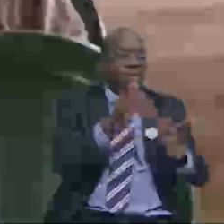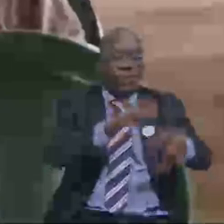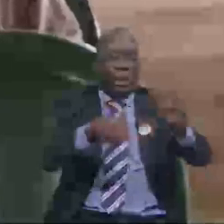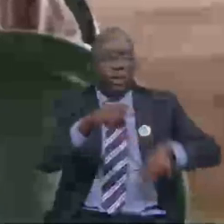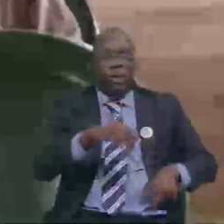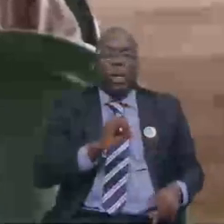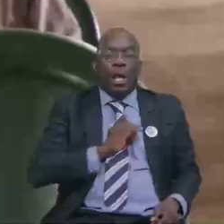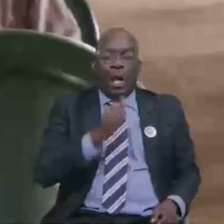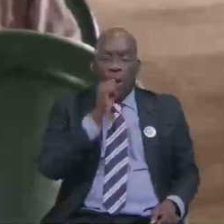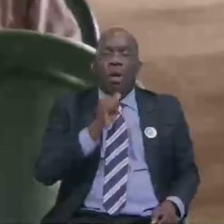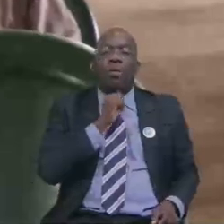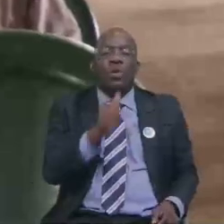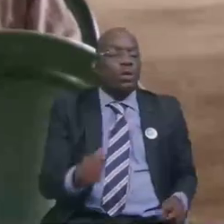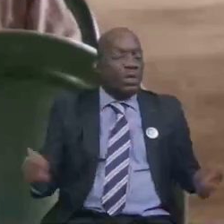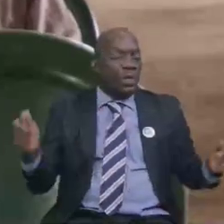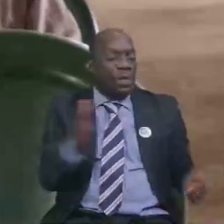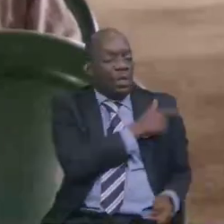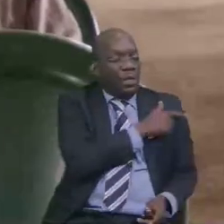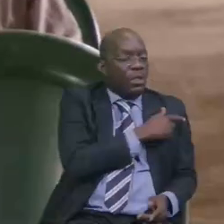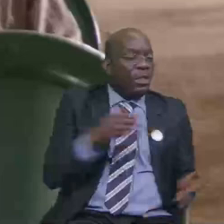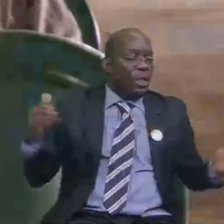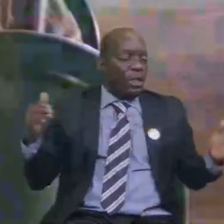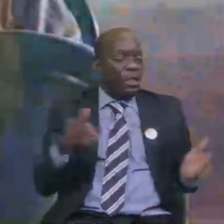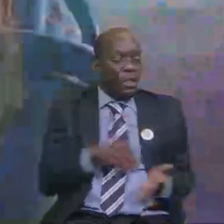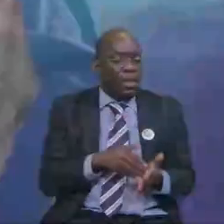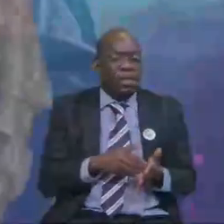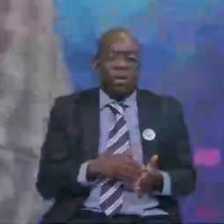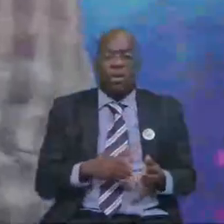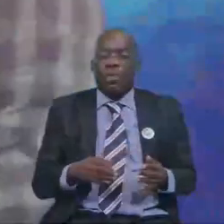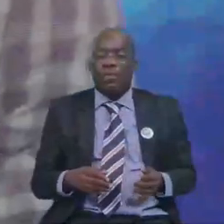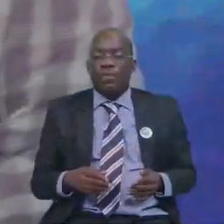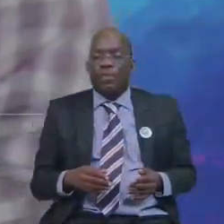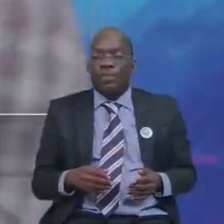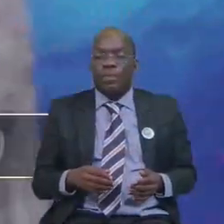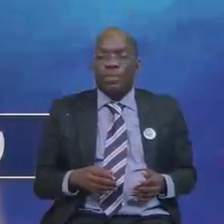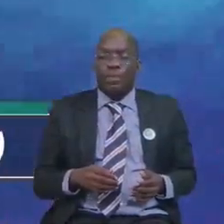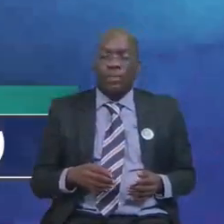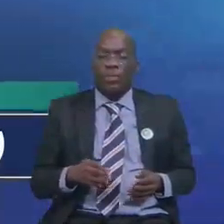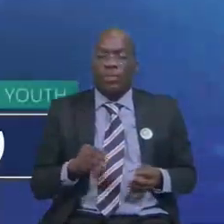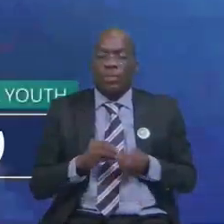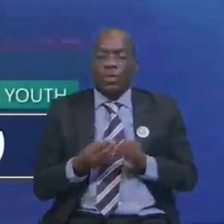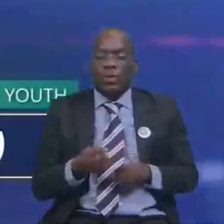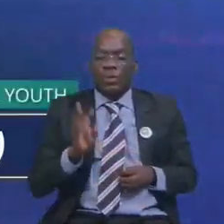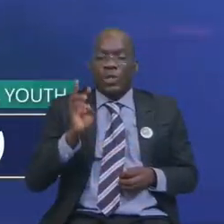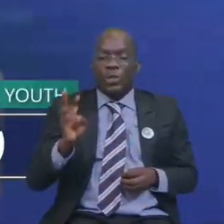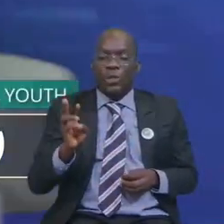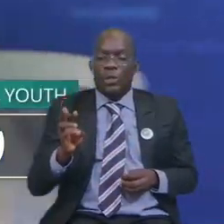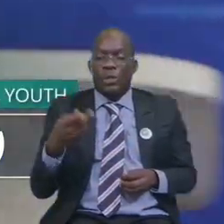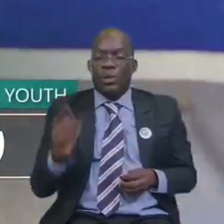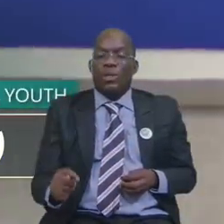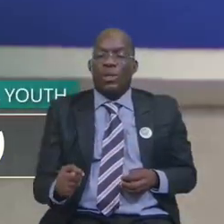bénisse là-bas et je sixièmement c'est la contrefaçon de l'amour